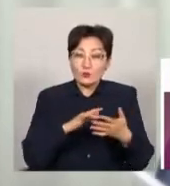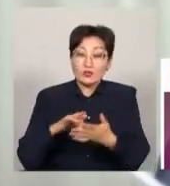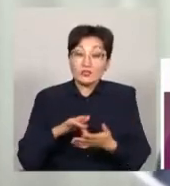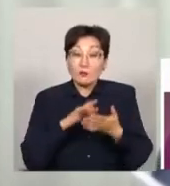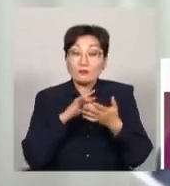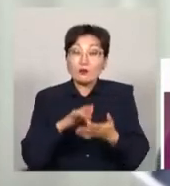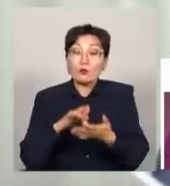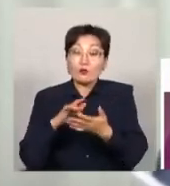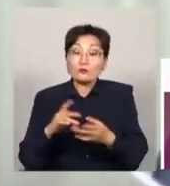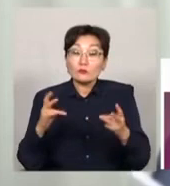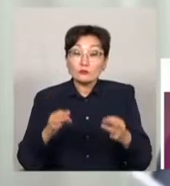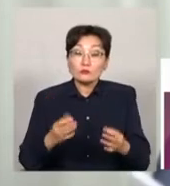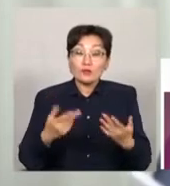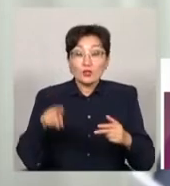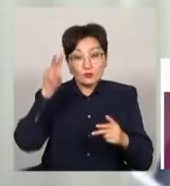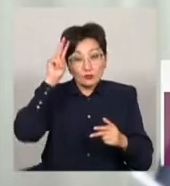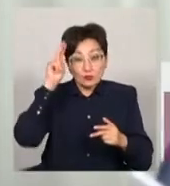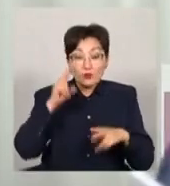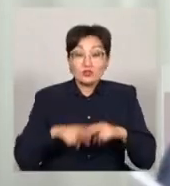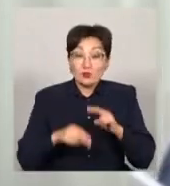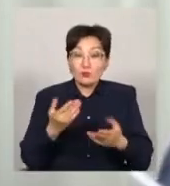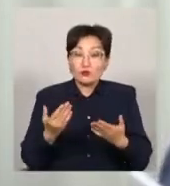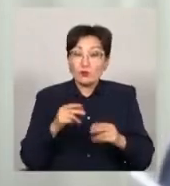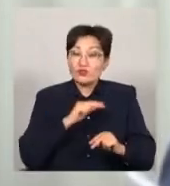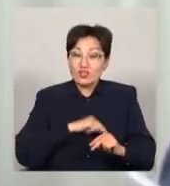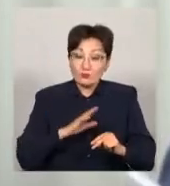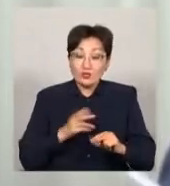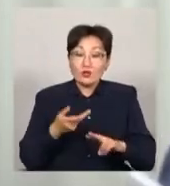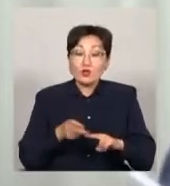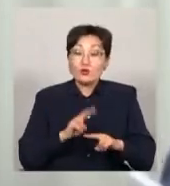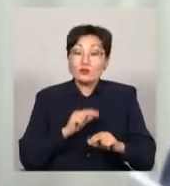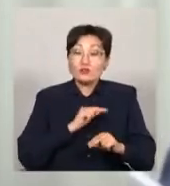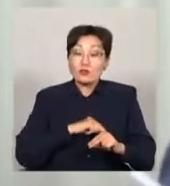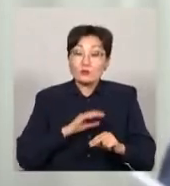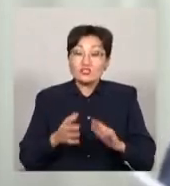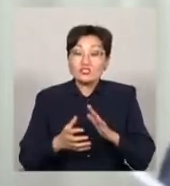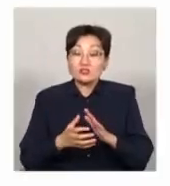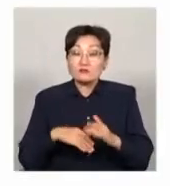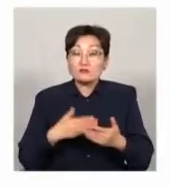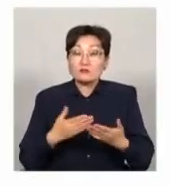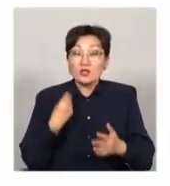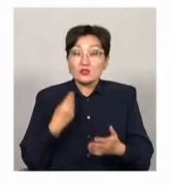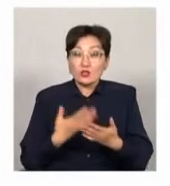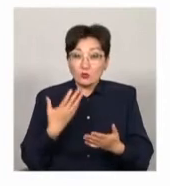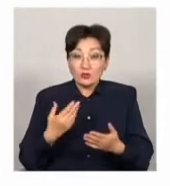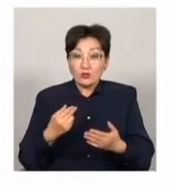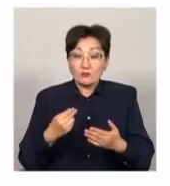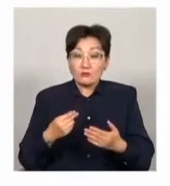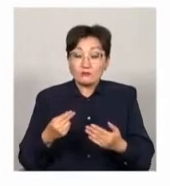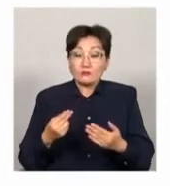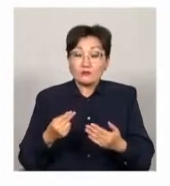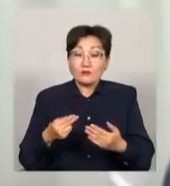но туалеты построены но они не работают и работают потому что это достаточно дорогое удовольствие теперь мы